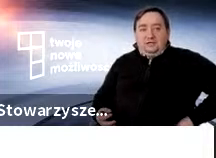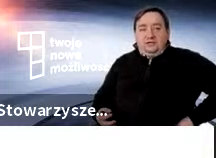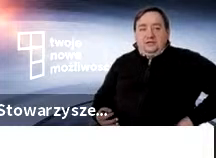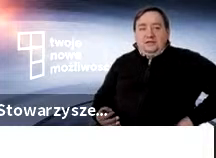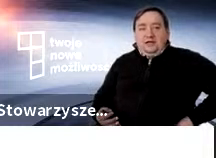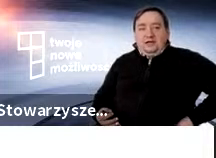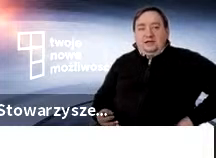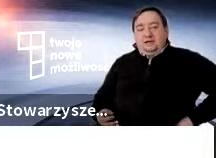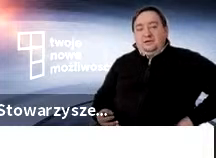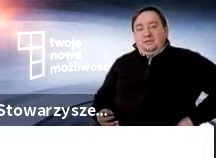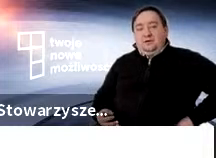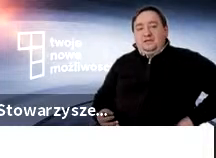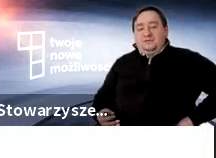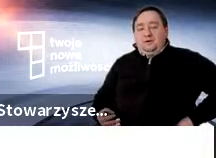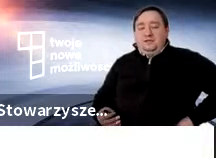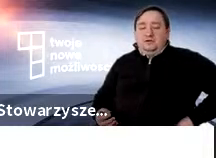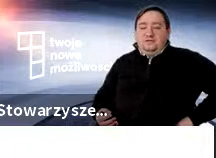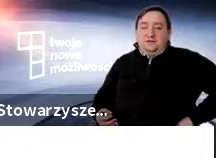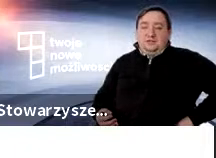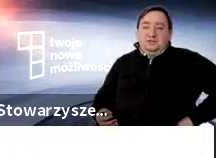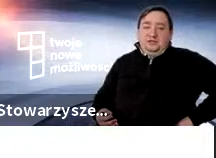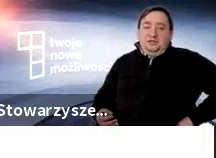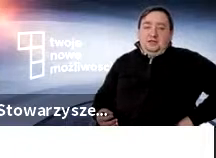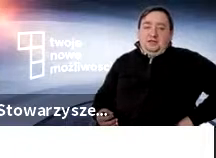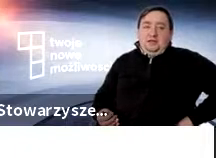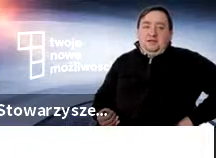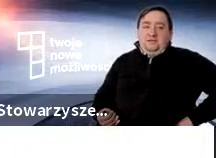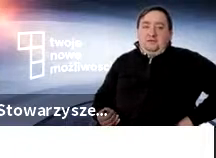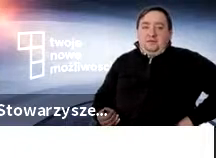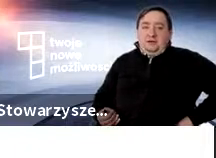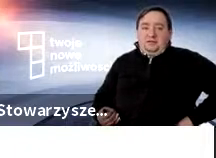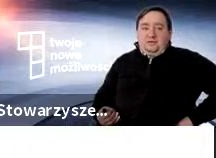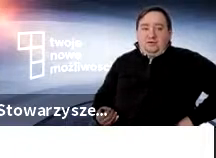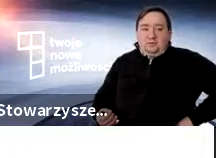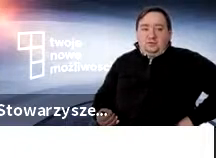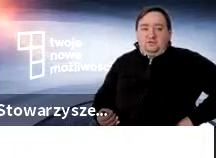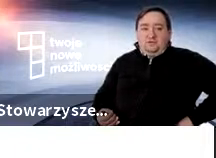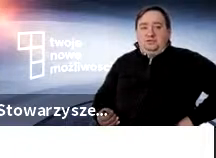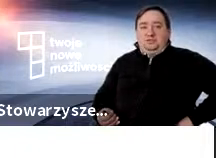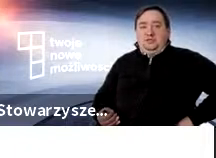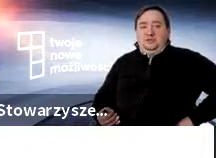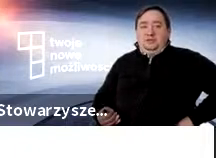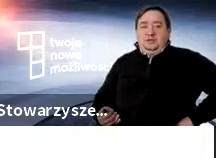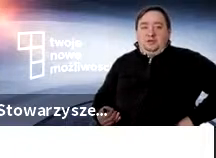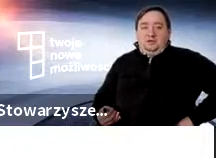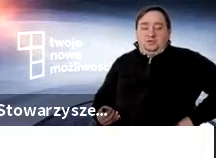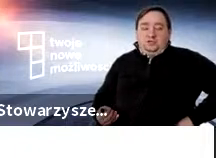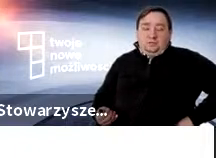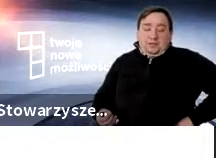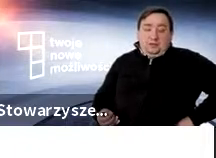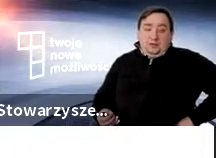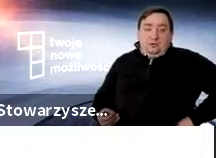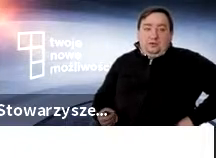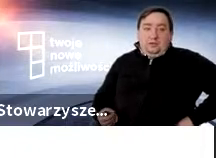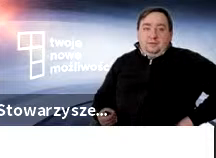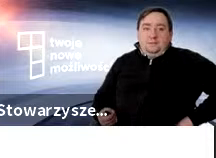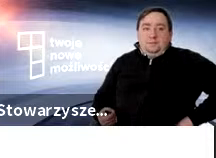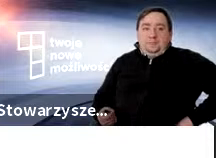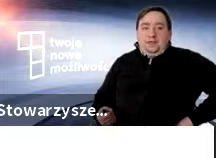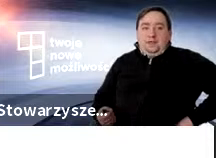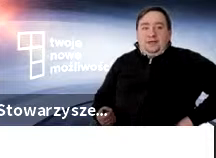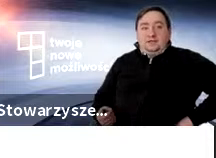pokazywać, jak maksymalizować w ramach swoich możliwości, z użyciem